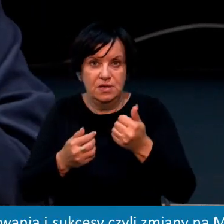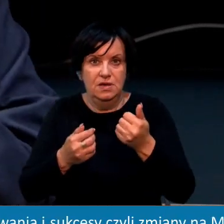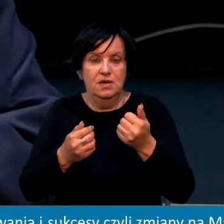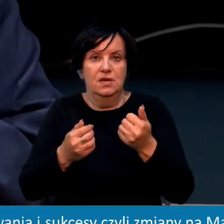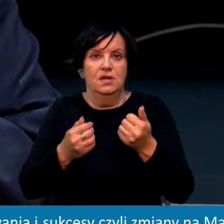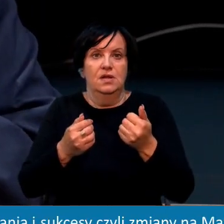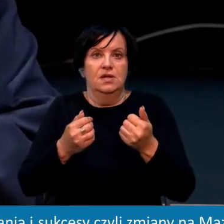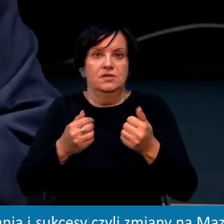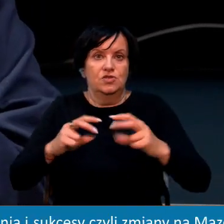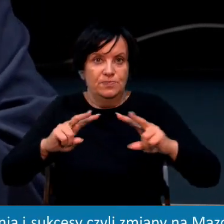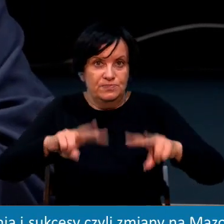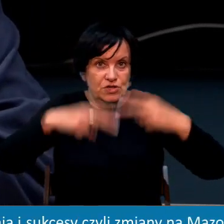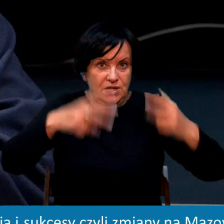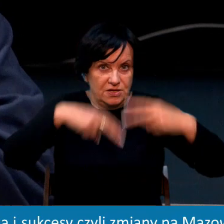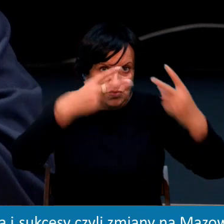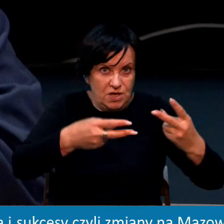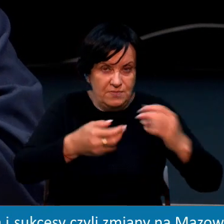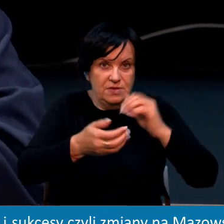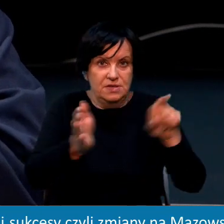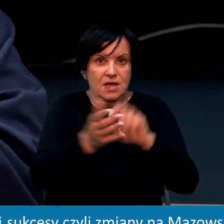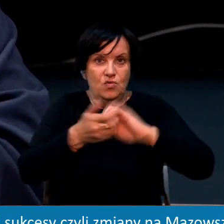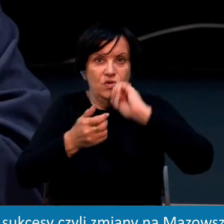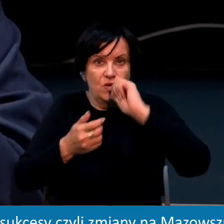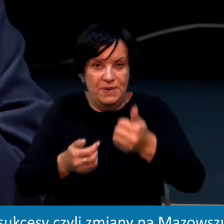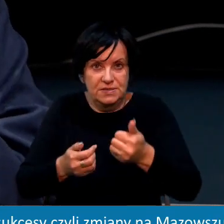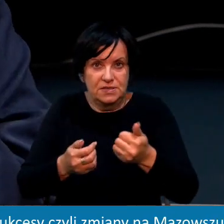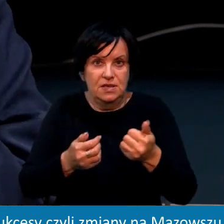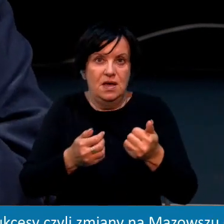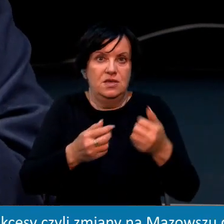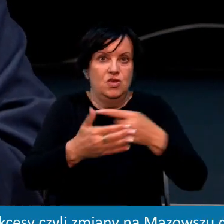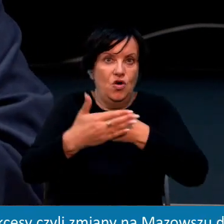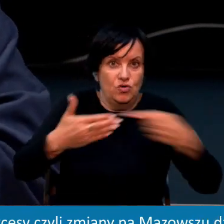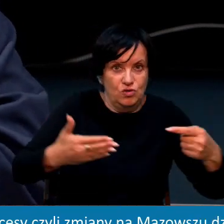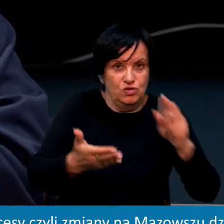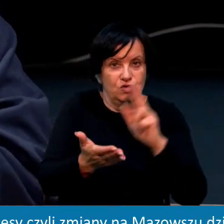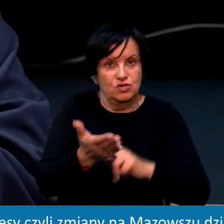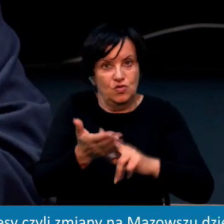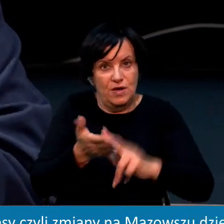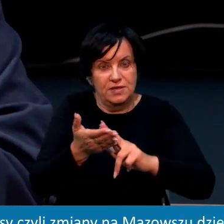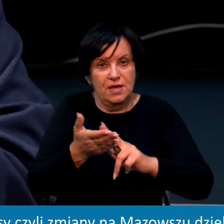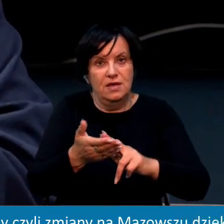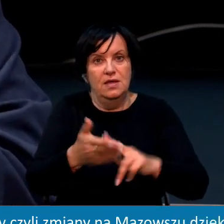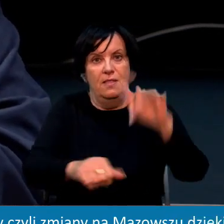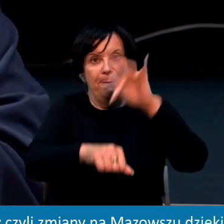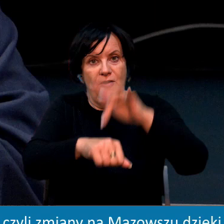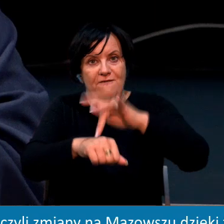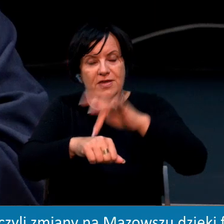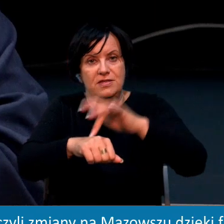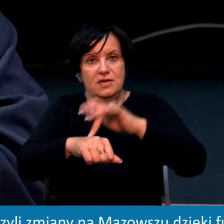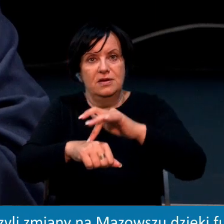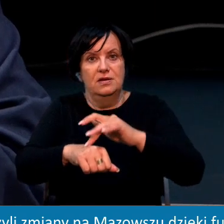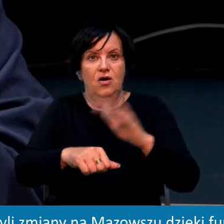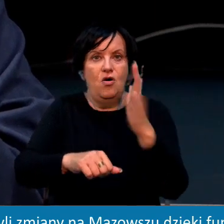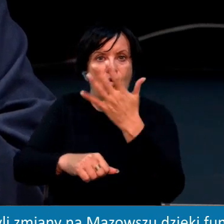tego składkę, którą Polska wnosi, to wynik na, powiedziałbym, połowę tego roku